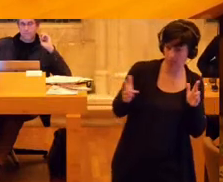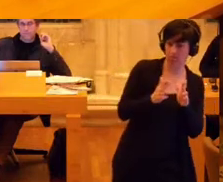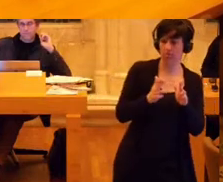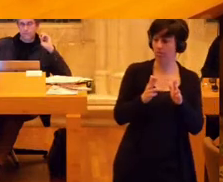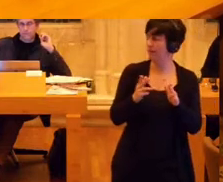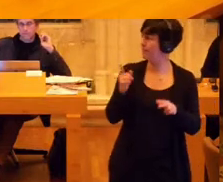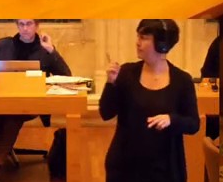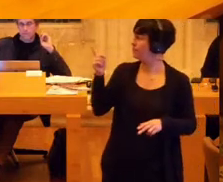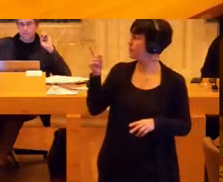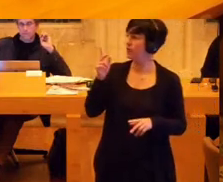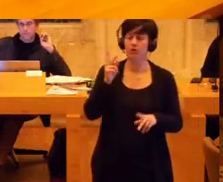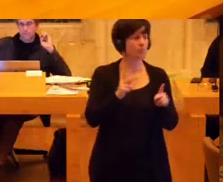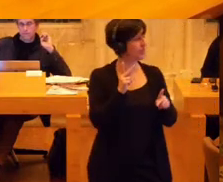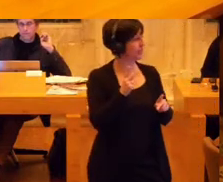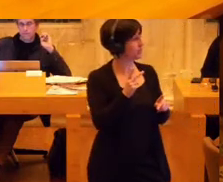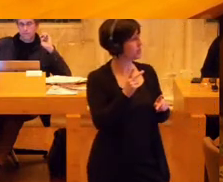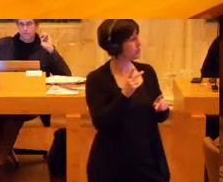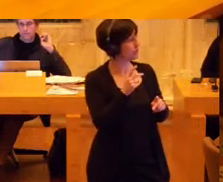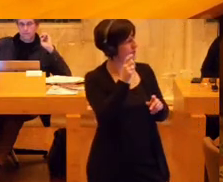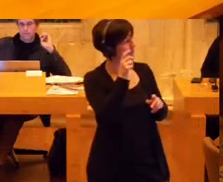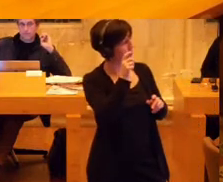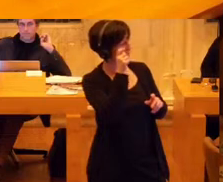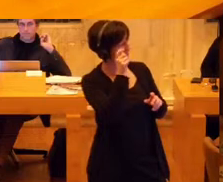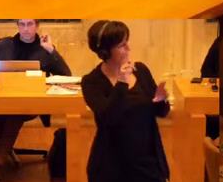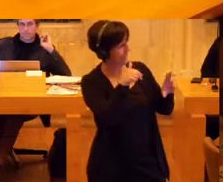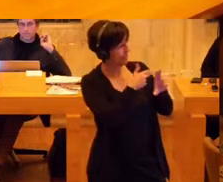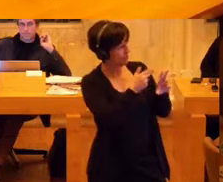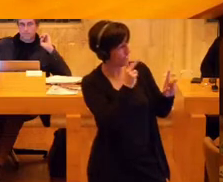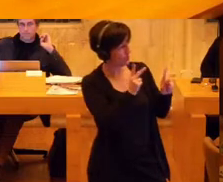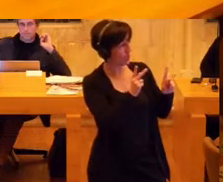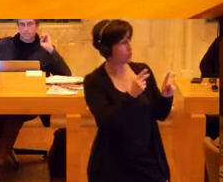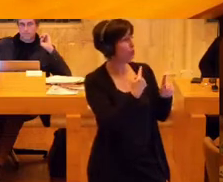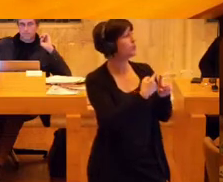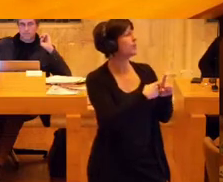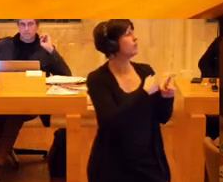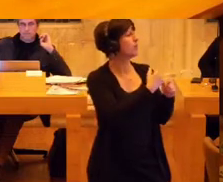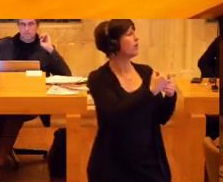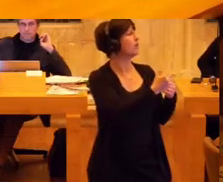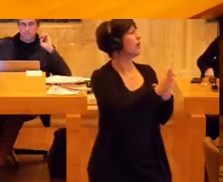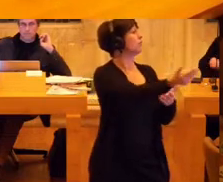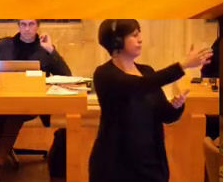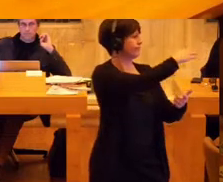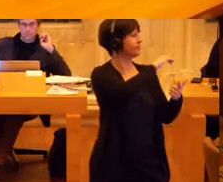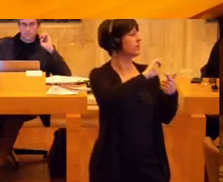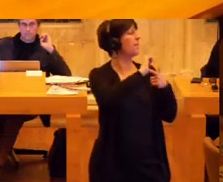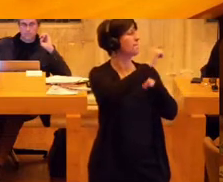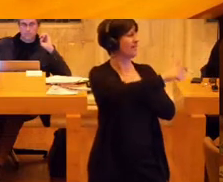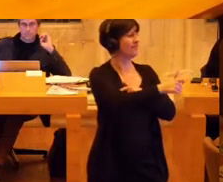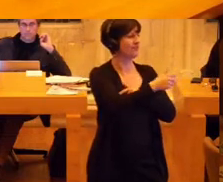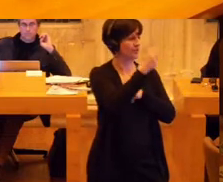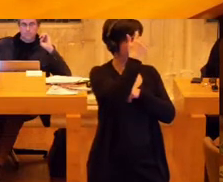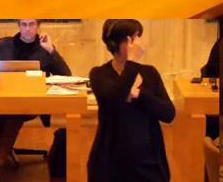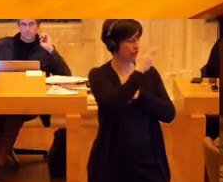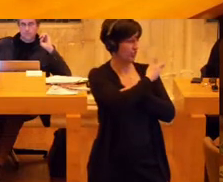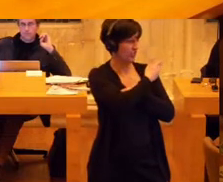Oui, peut-être que tu peux répondre sur... Oui, on va faire au fur et à mesure, et puis je vous passerai la parole après, Madame Belzoudi.